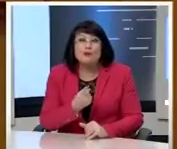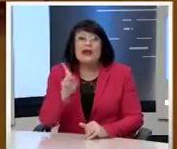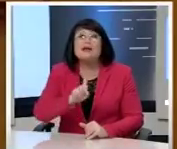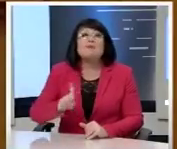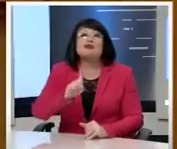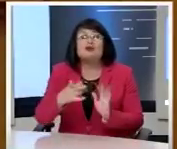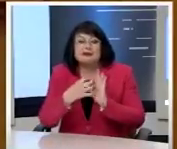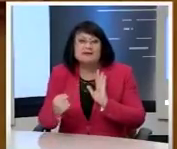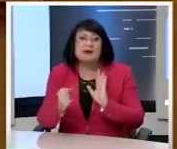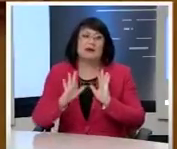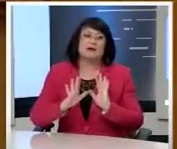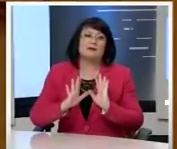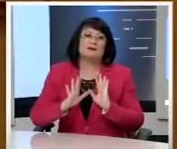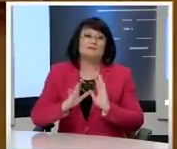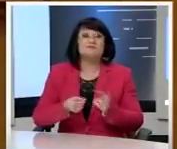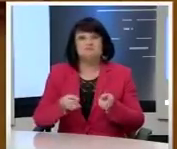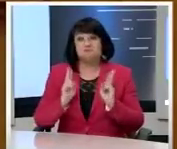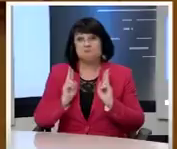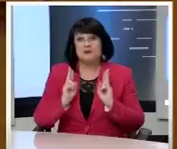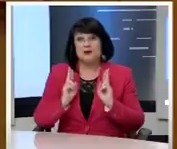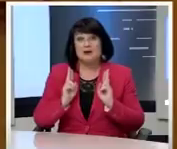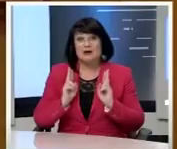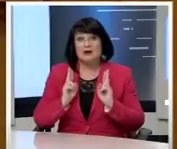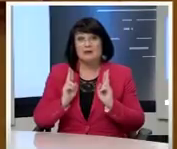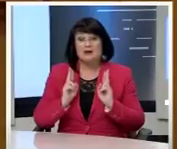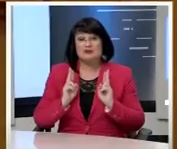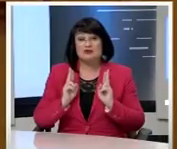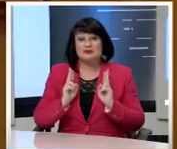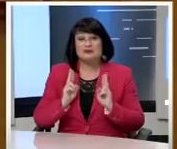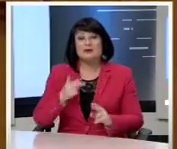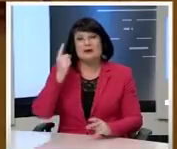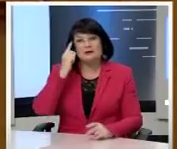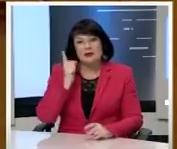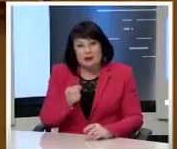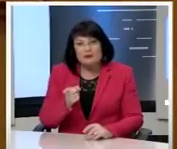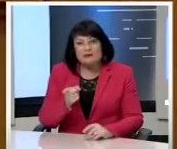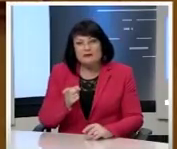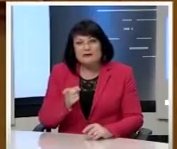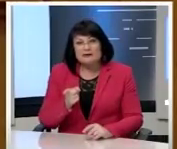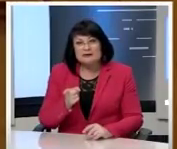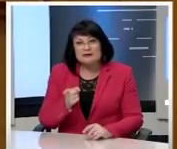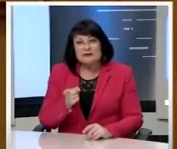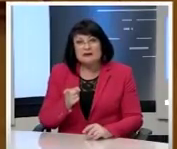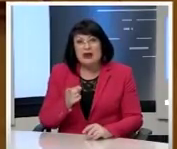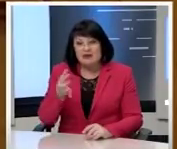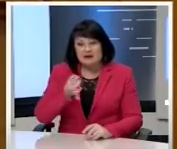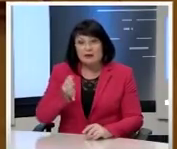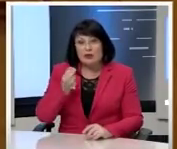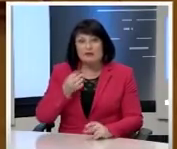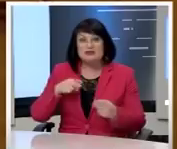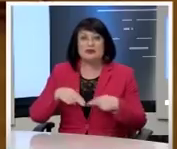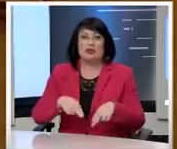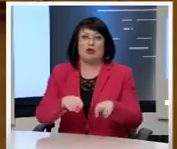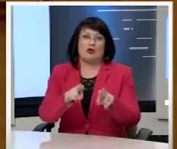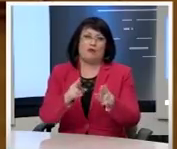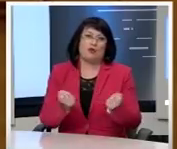Μητσοτάκης. Ελπίζω να μην έχετε συνείδηση σε τι ατραπούς οδηγείστε με αυτά τα